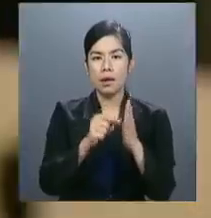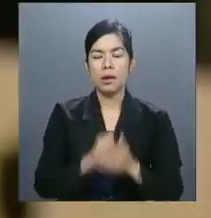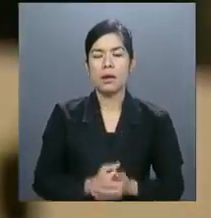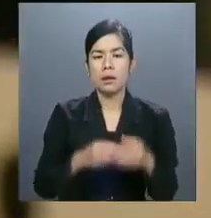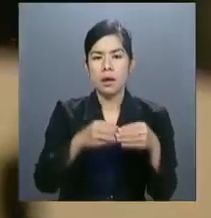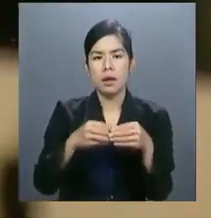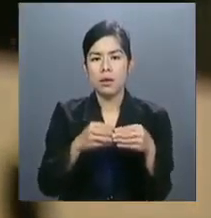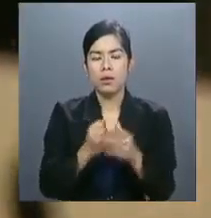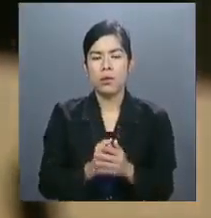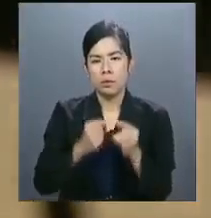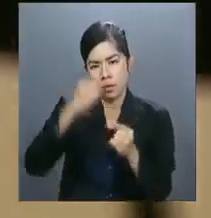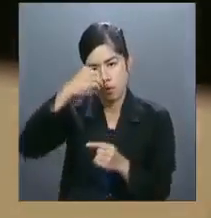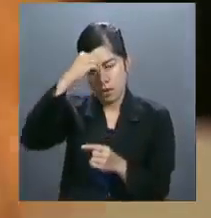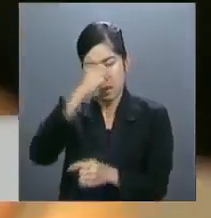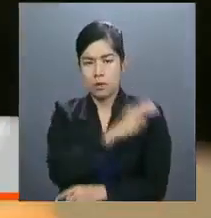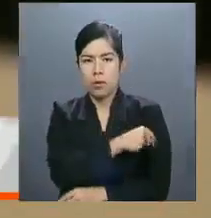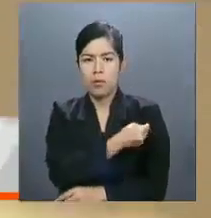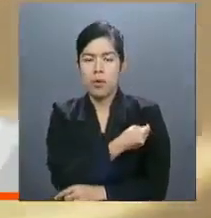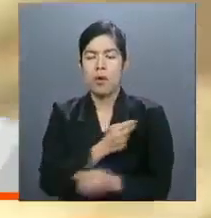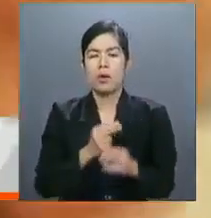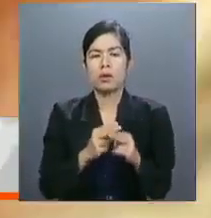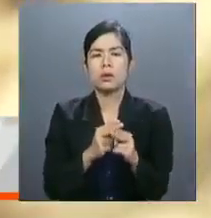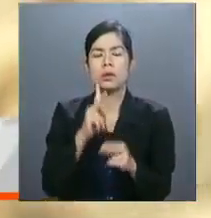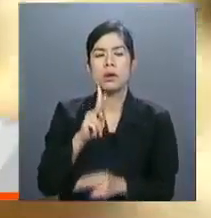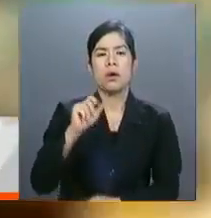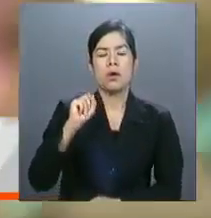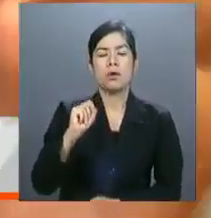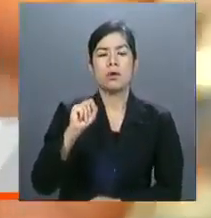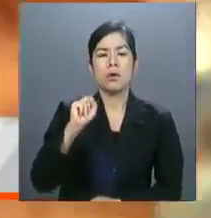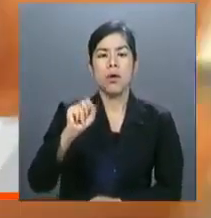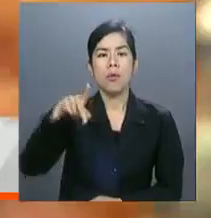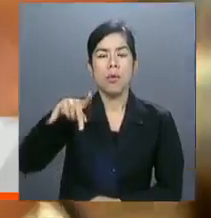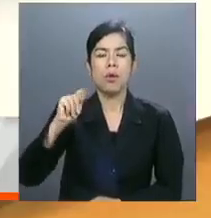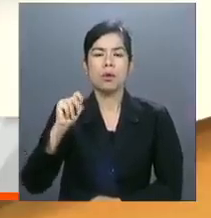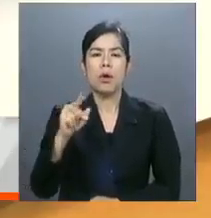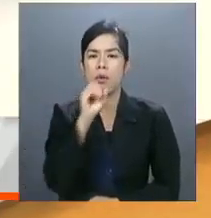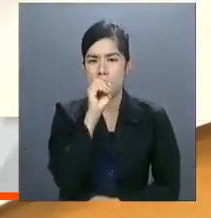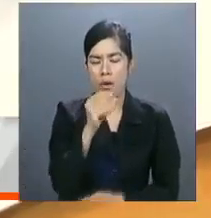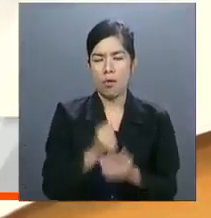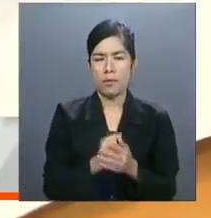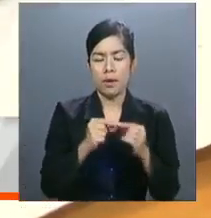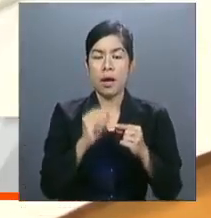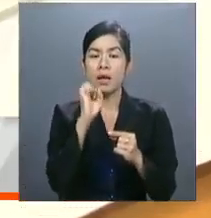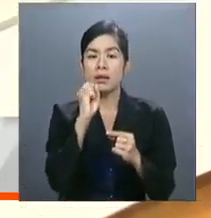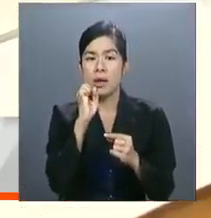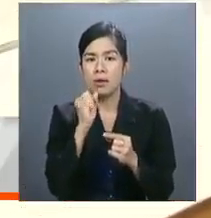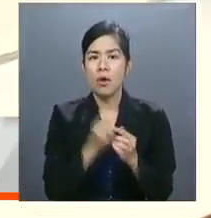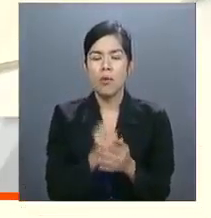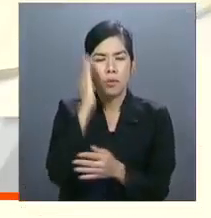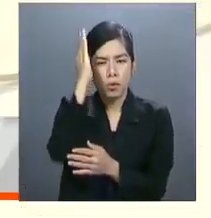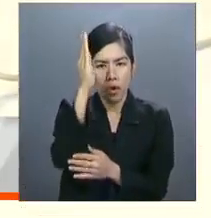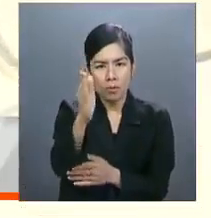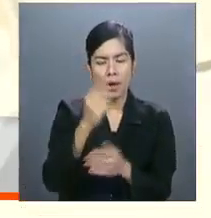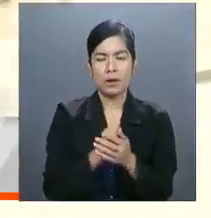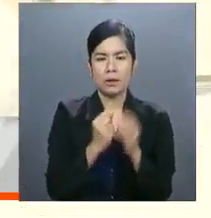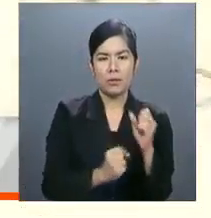าบันแพทยศาสตร์แห่งประเทศไทยหรือกสพทยอมรับว่าการจัดสอบตรงของกสพทในปีต่อไปคือช่ว